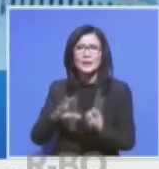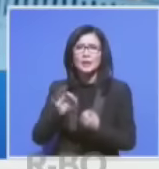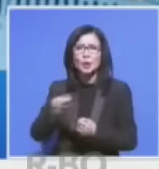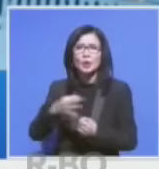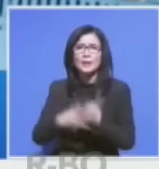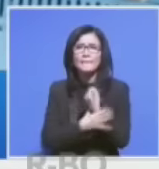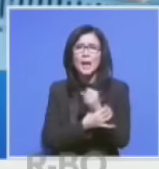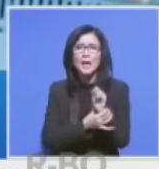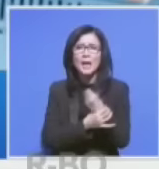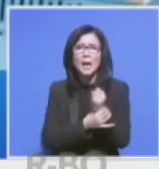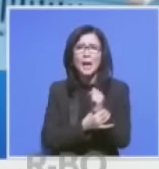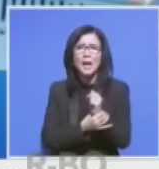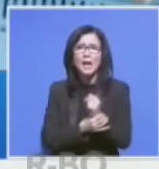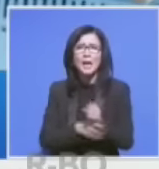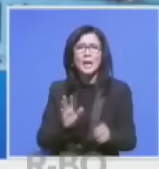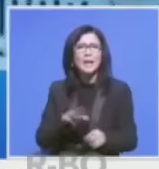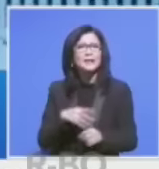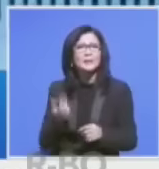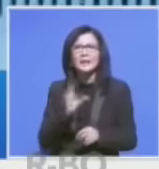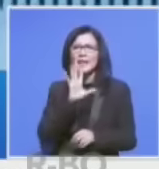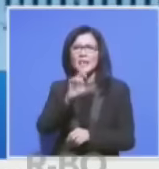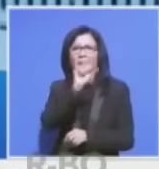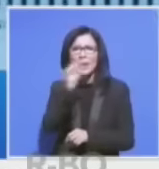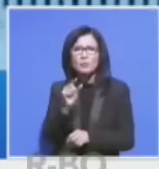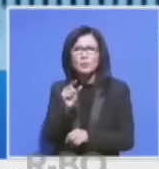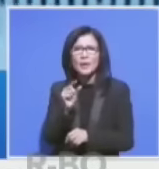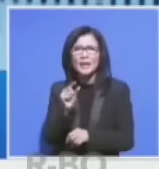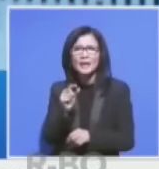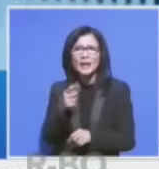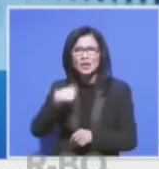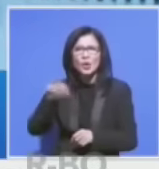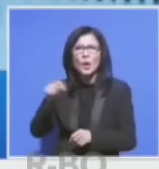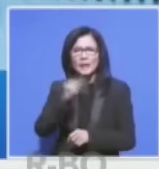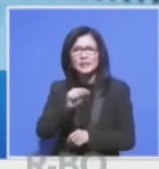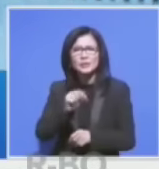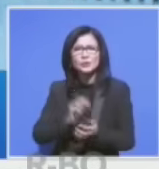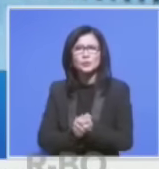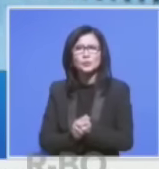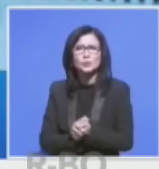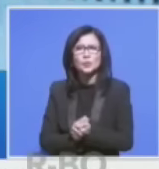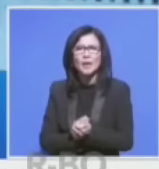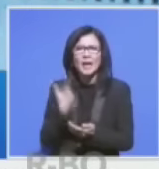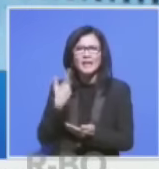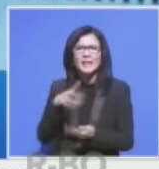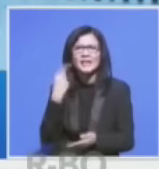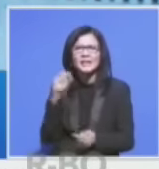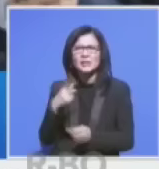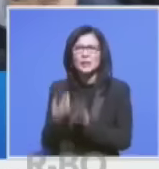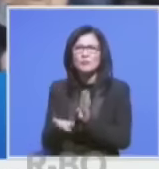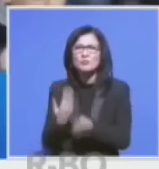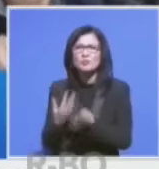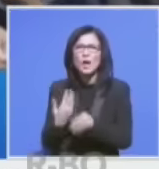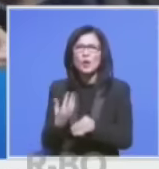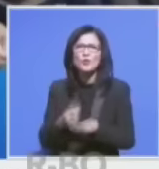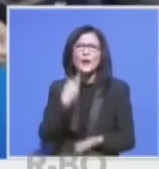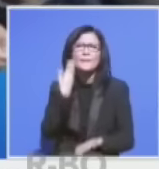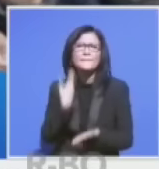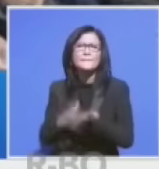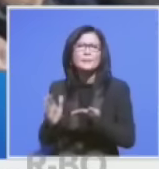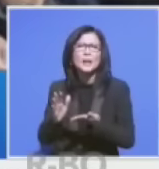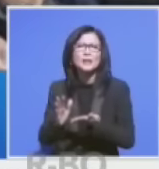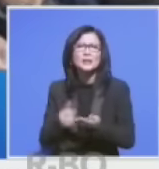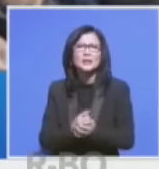Tengah. Namun pelaku hanya 5 bulan menjadi santri di tempat ini. Pengurus menyebut SL kerap melanggar peraturan pondok dan bolos